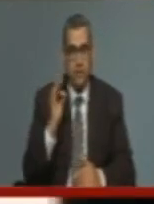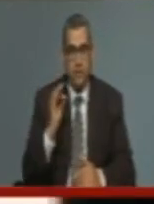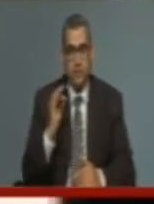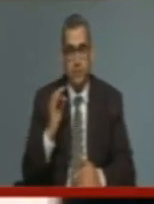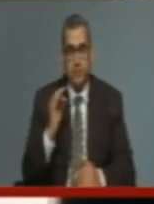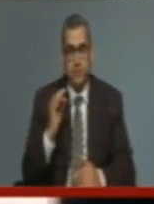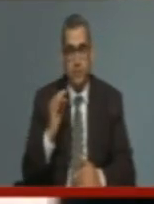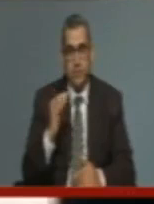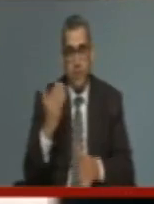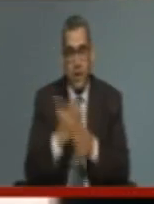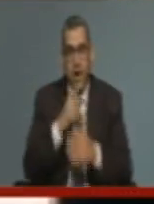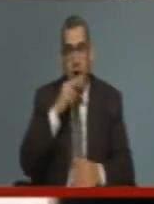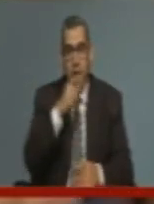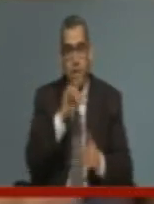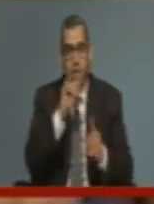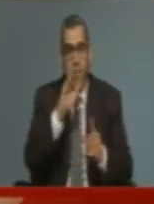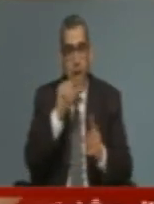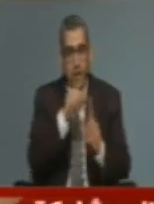ان الكلام اللي محمد بيقوله ده